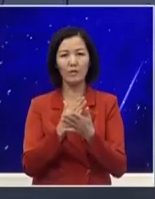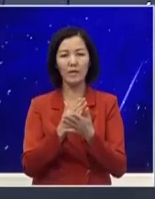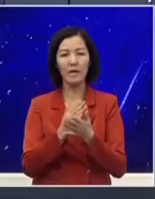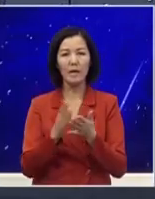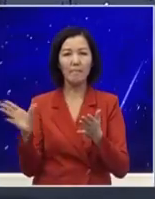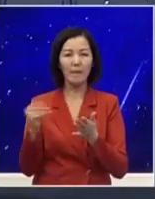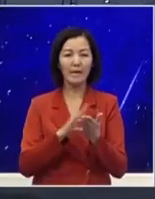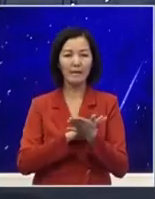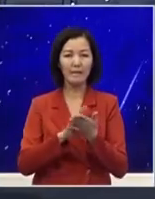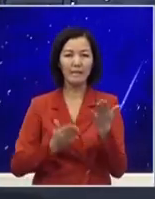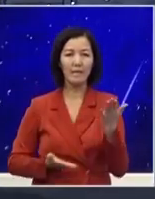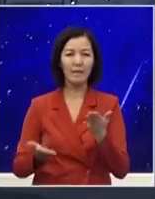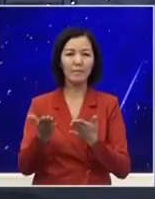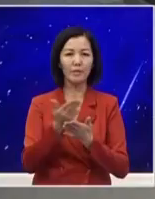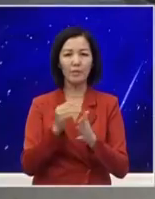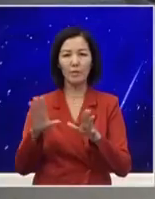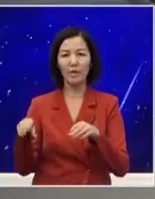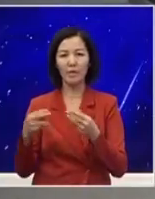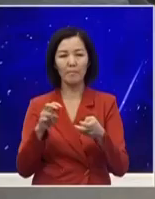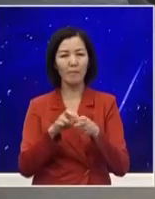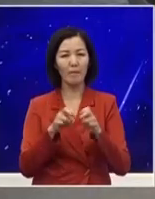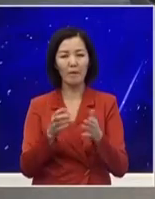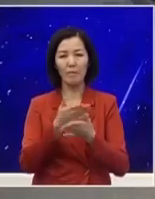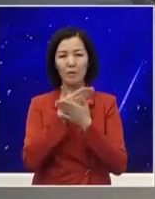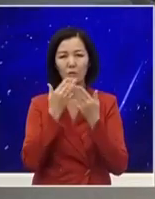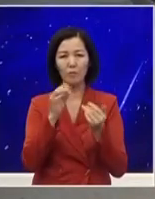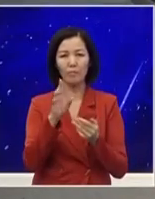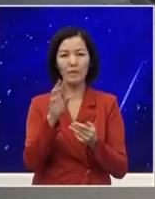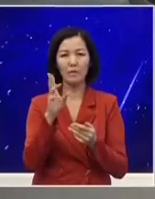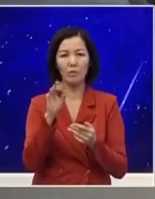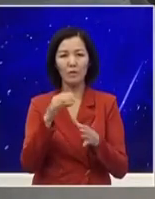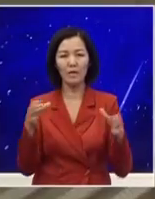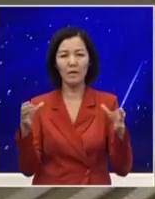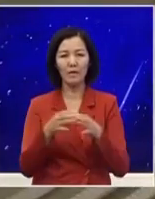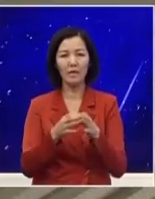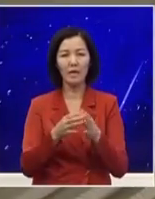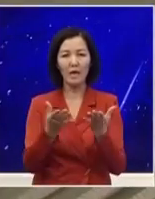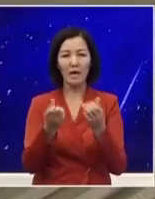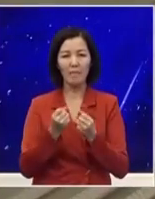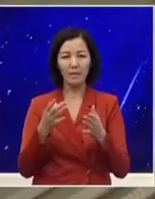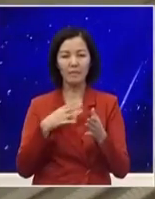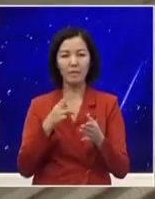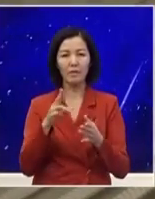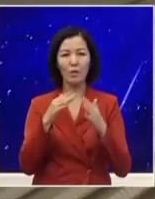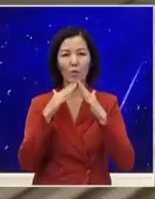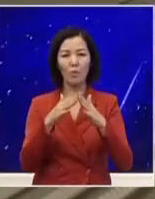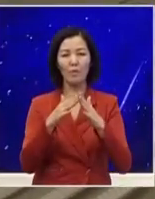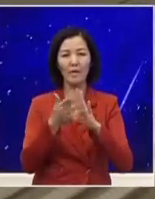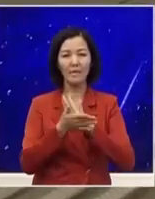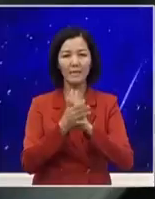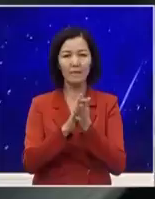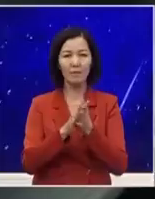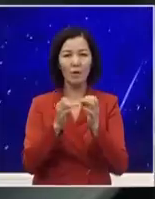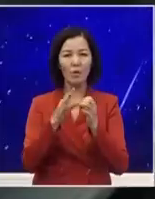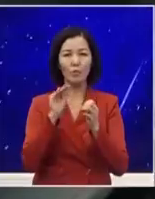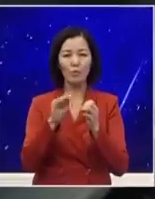жинап жатыр. Бастысы өткізуден проблема жоқ. Бескөлде агример серіктестігі үздіксіз қабылдап жатыр. Қоймаларының сыйымдылығы